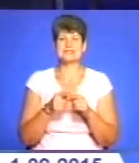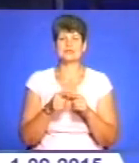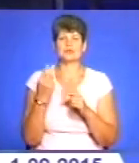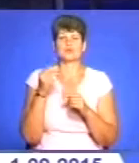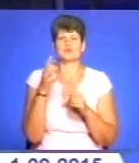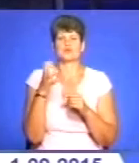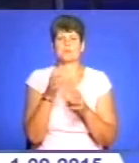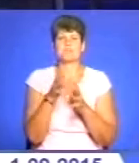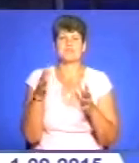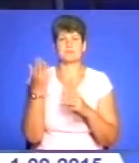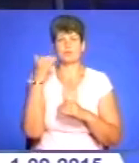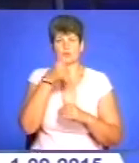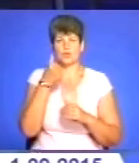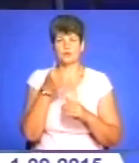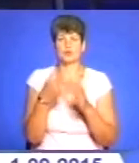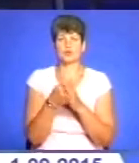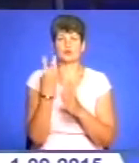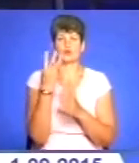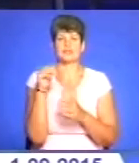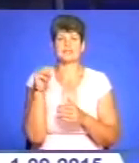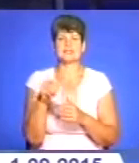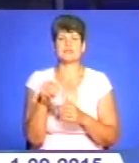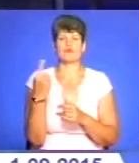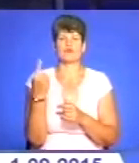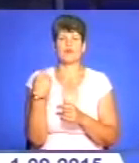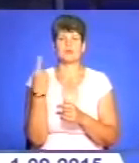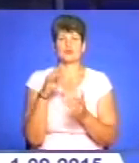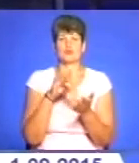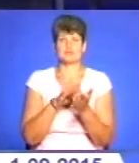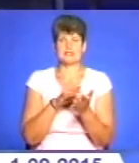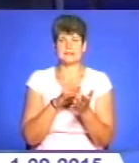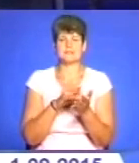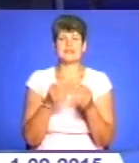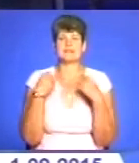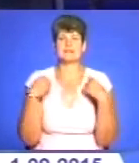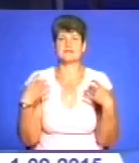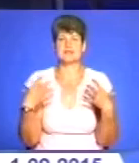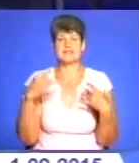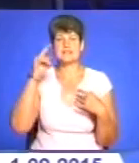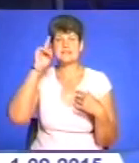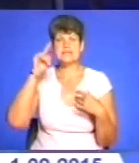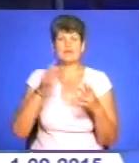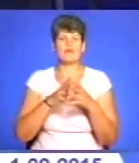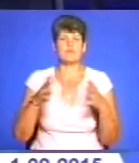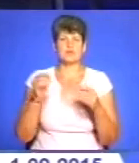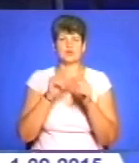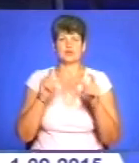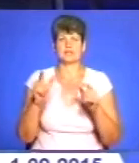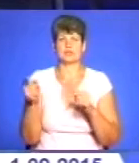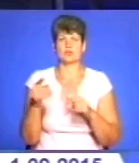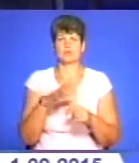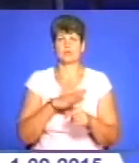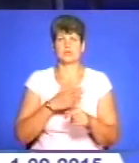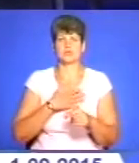торік. В обласному центрі до 3 тисяч першокласників. На святі Дня знань в одній із найбільших шкіл Тернополя побували